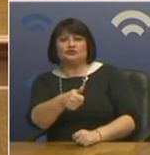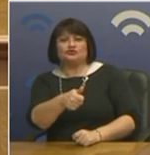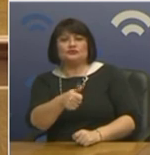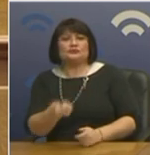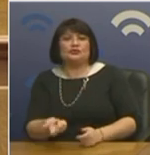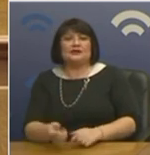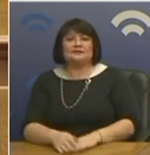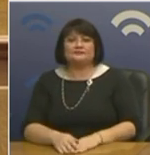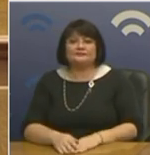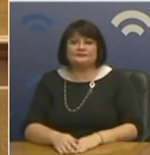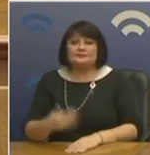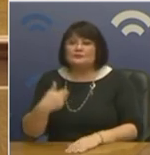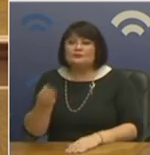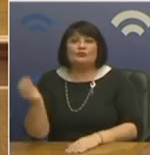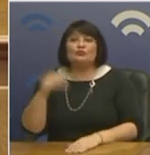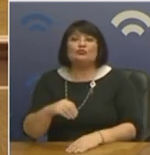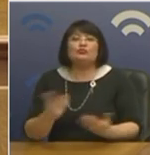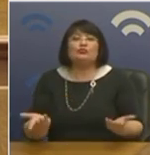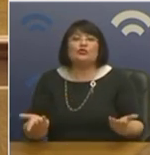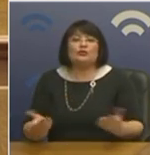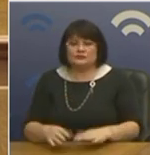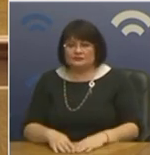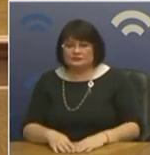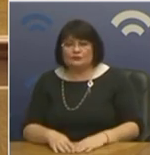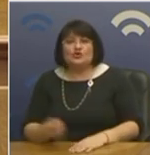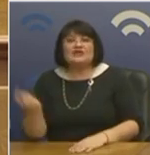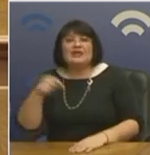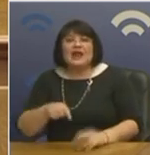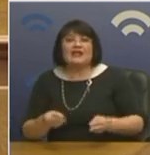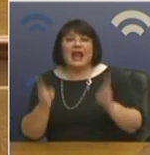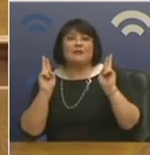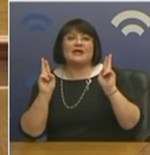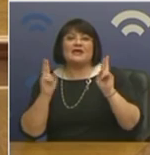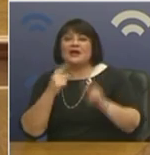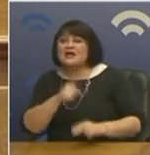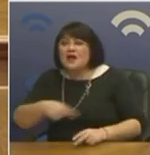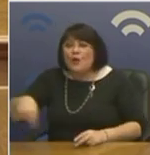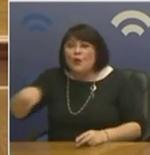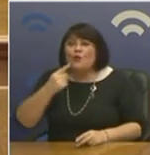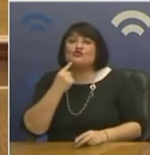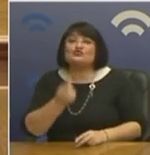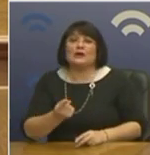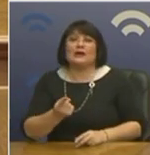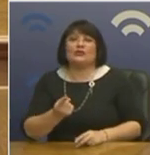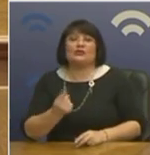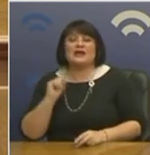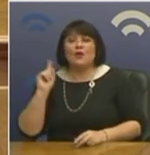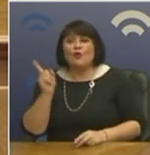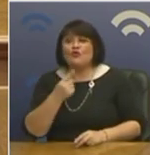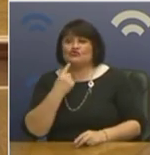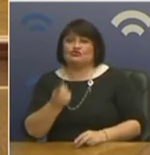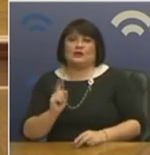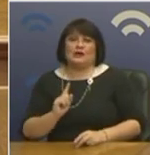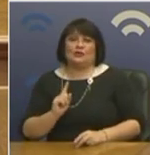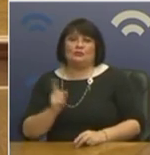Η άνοιξη δεν θα έρθει μετά από μερικούς μήνες, Ανδρέα μου. Και το λέω αυτό για όλους. Για όλους. Για όλους. Για όλους. Για